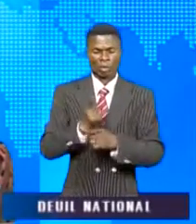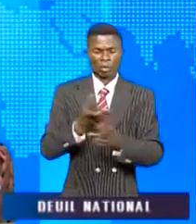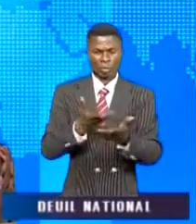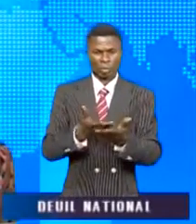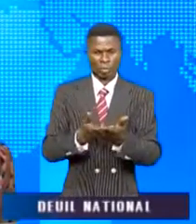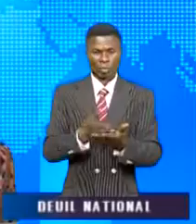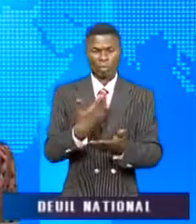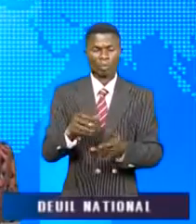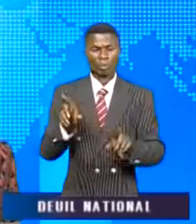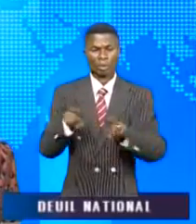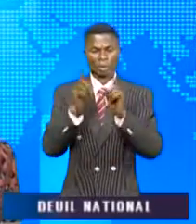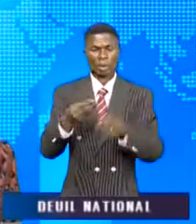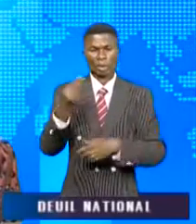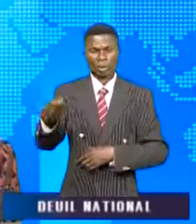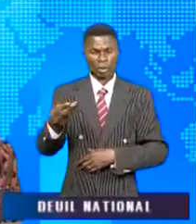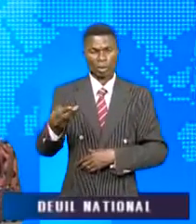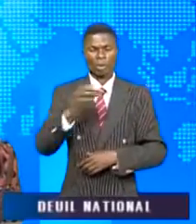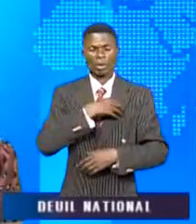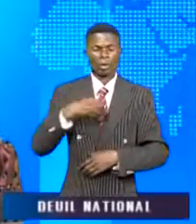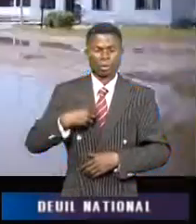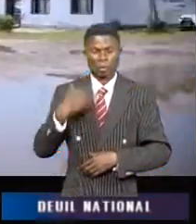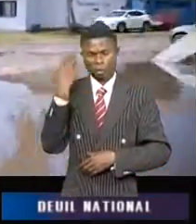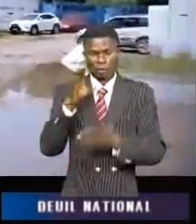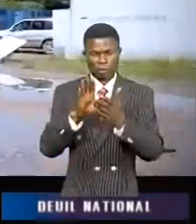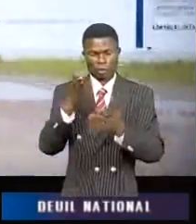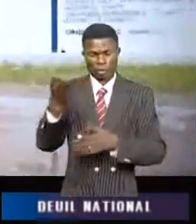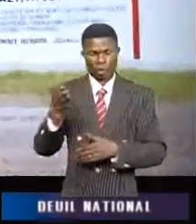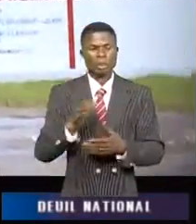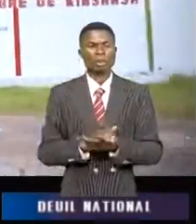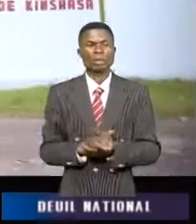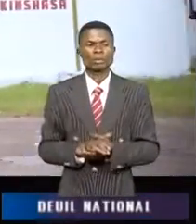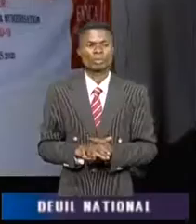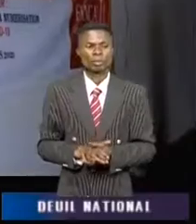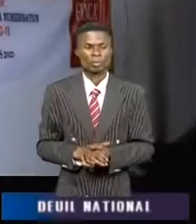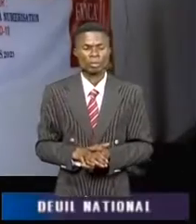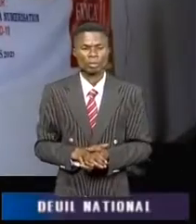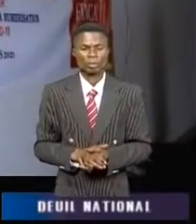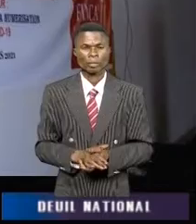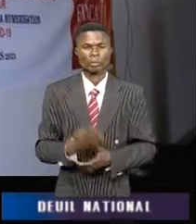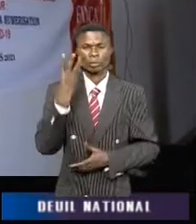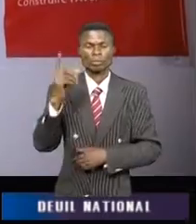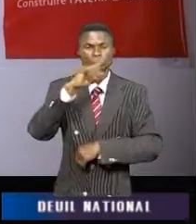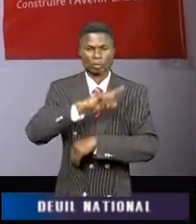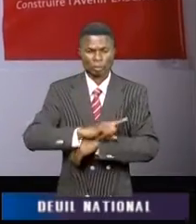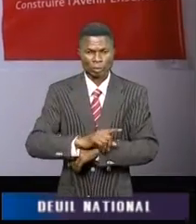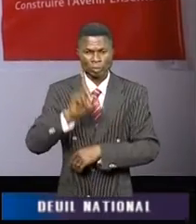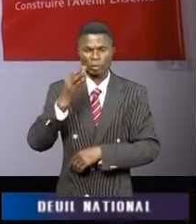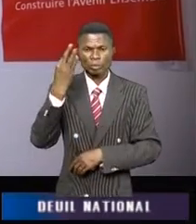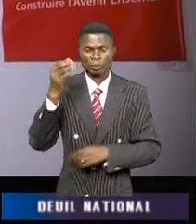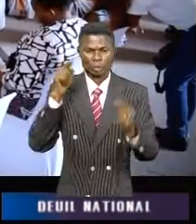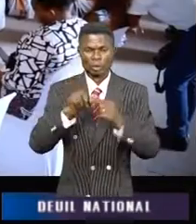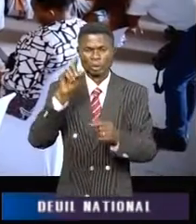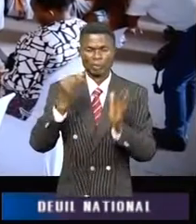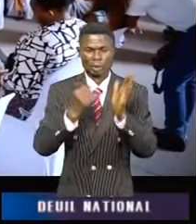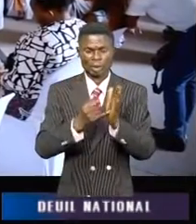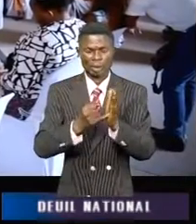crédit dédié exclusivement aux femmes. Regardez. 4 jours, soit du 23 au 26 mars